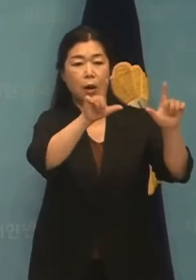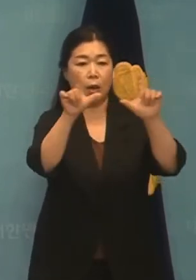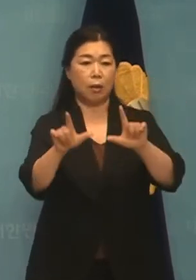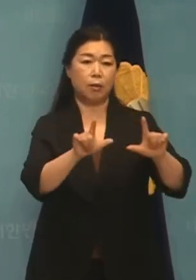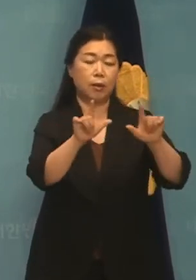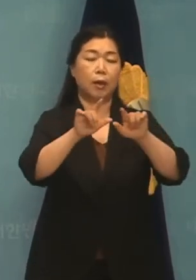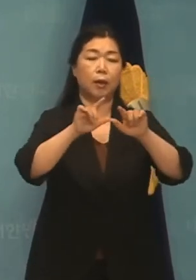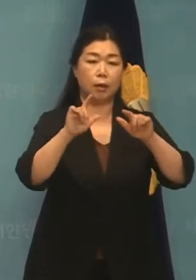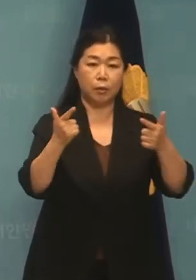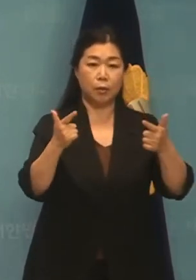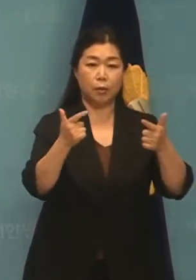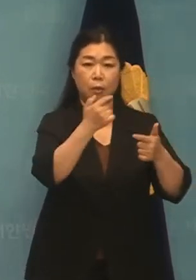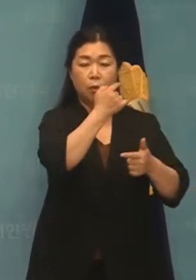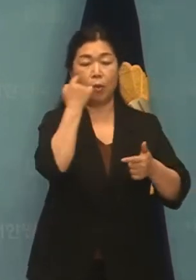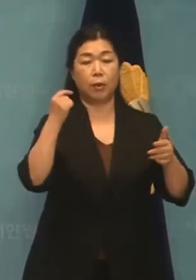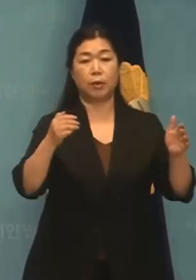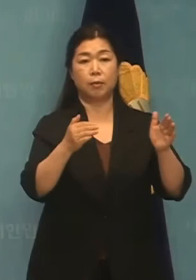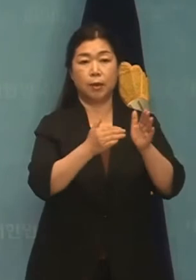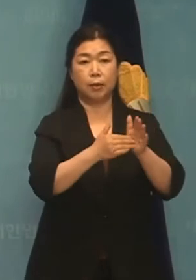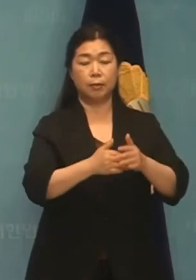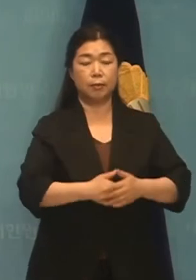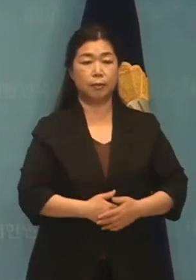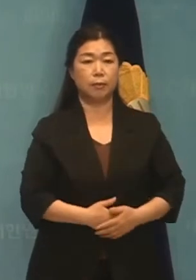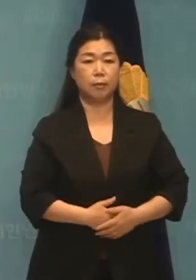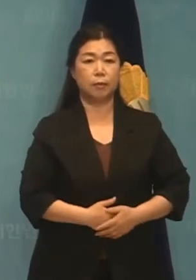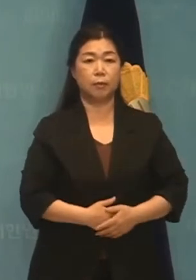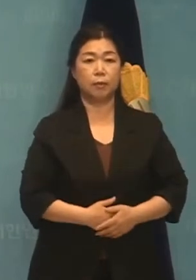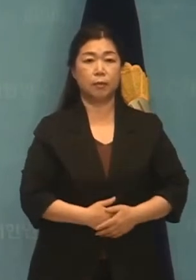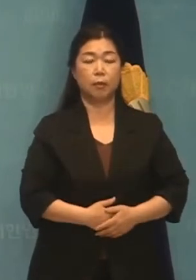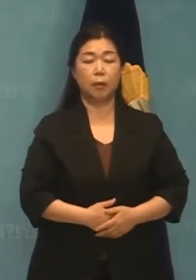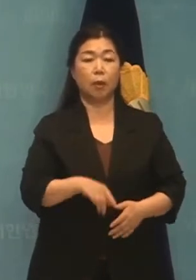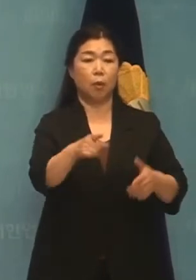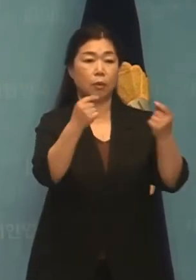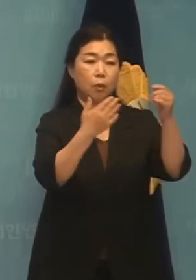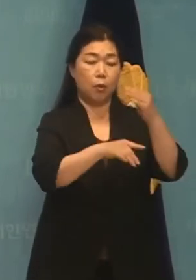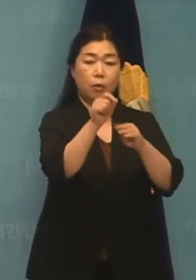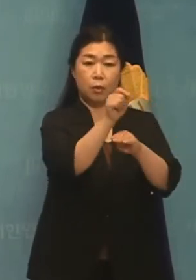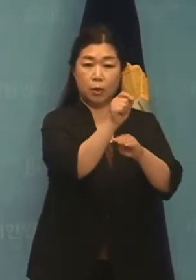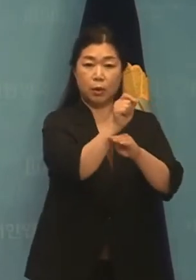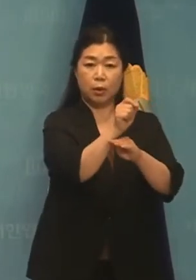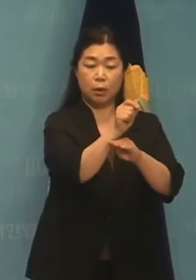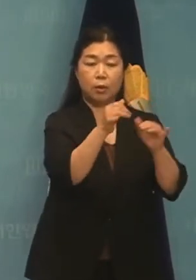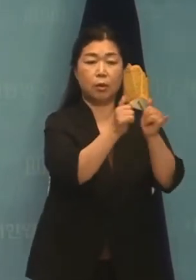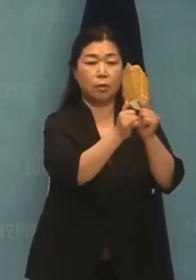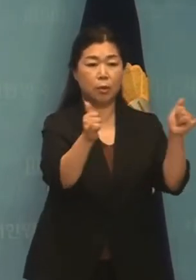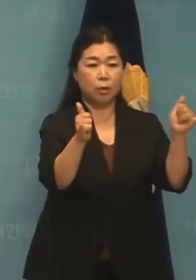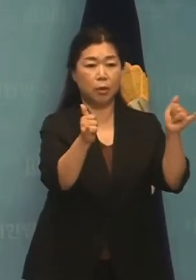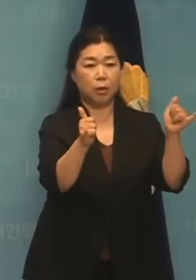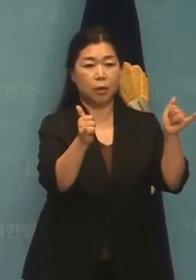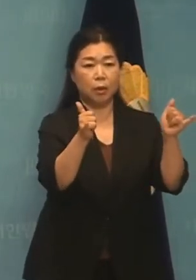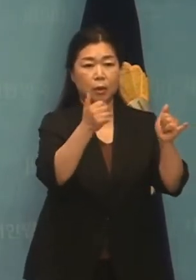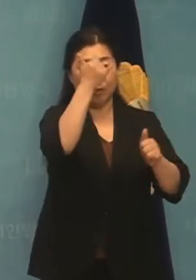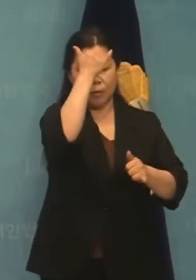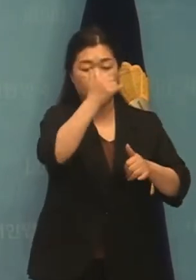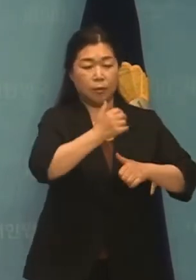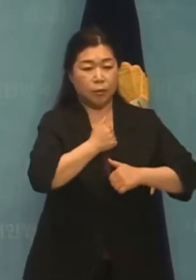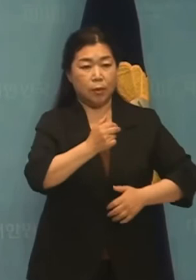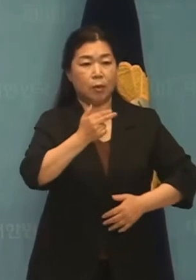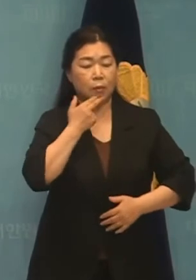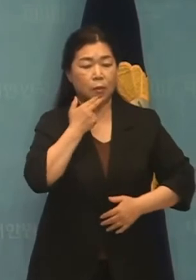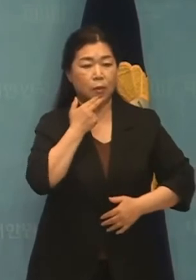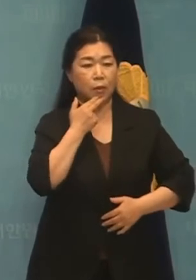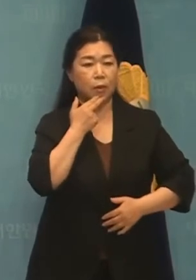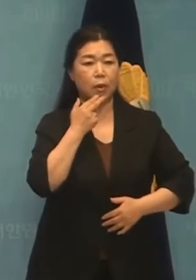실거주하지도 않은 것으로 드러났습니다. 이러한 공직사회 기강회의와 공무원들의